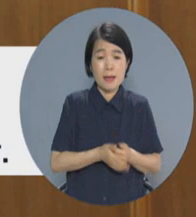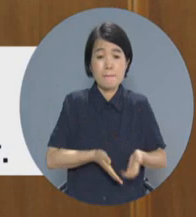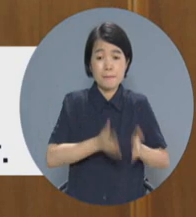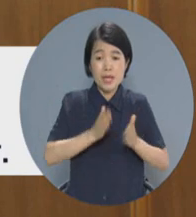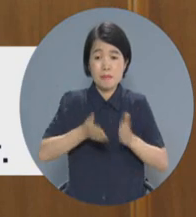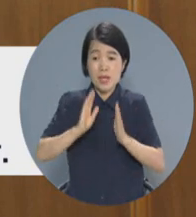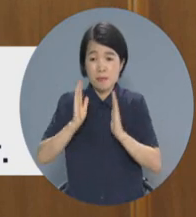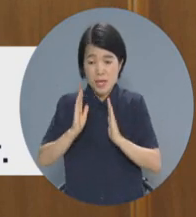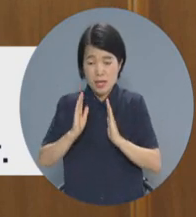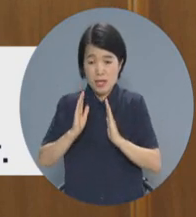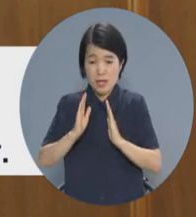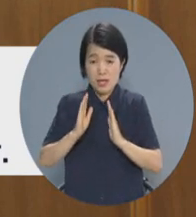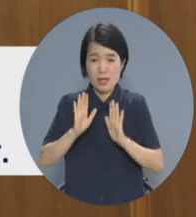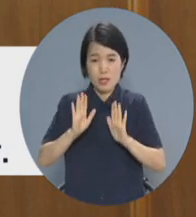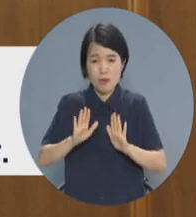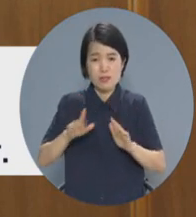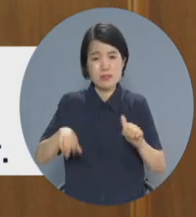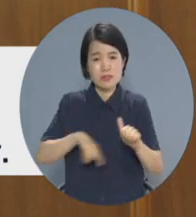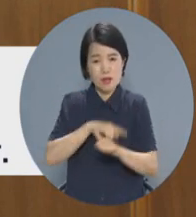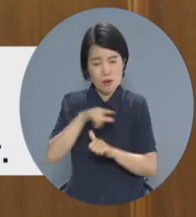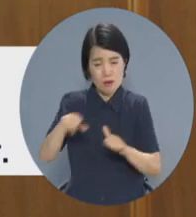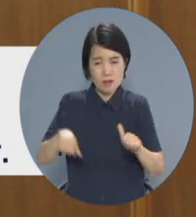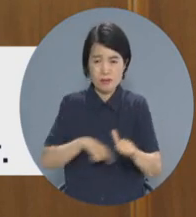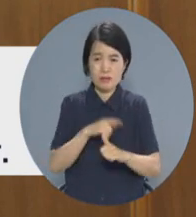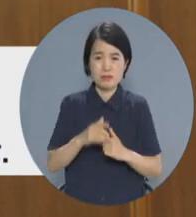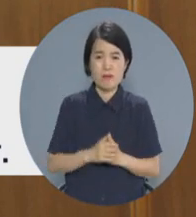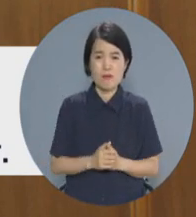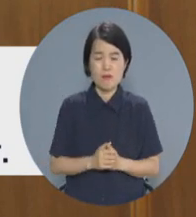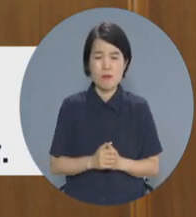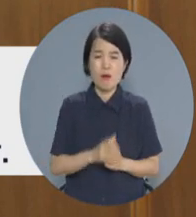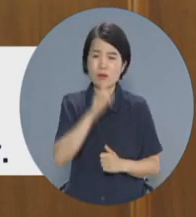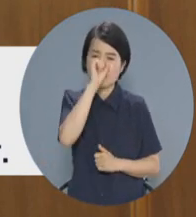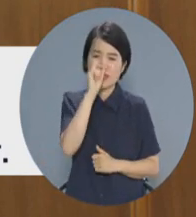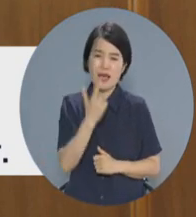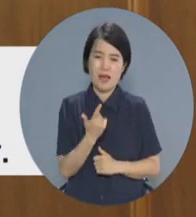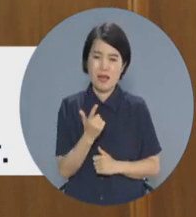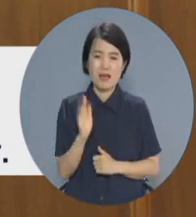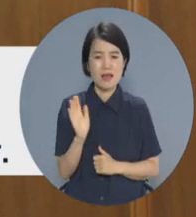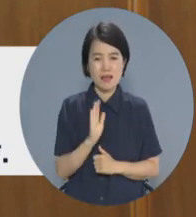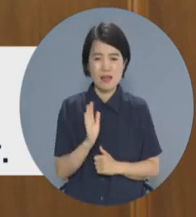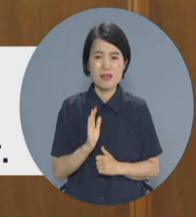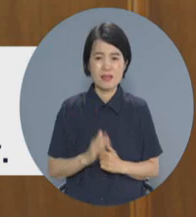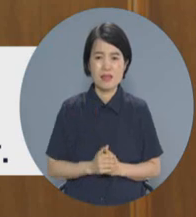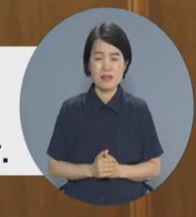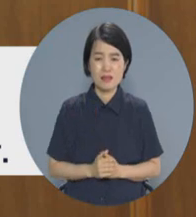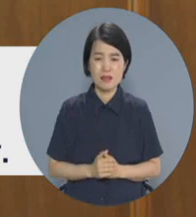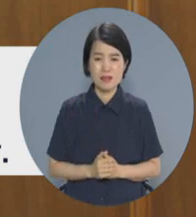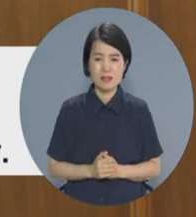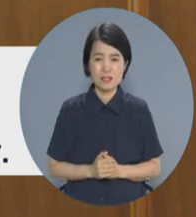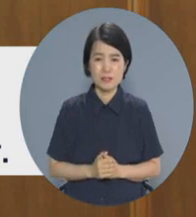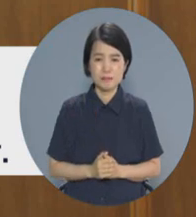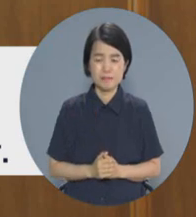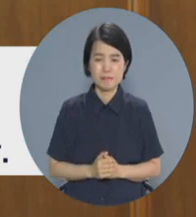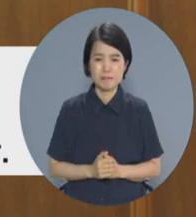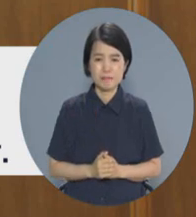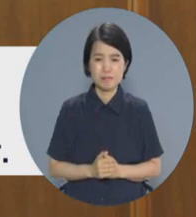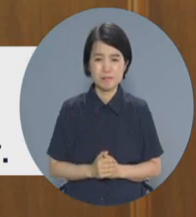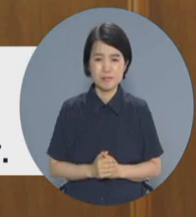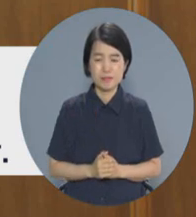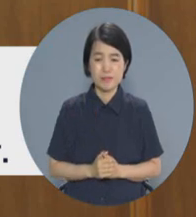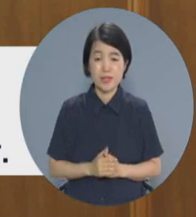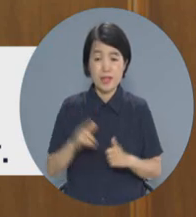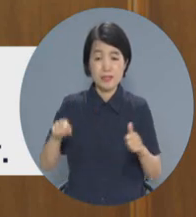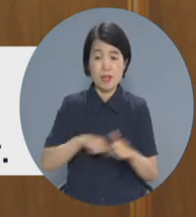것은 그렇게 현재 상태에서는 그렇게 바람직스럽지 못하다 이렇게 보기